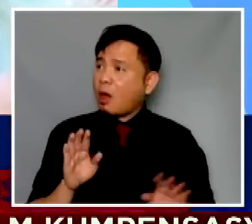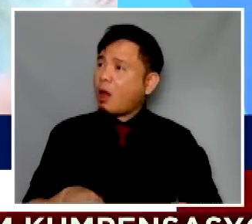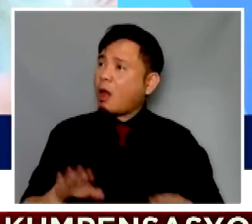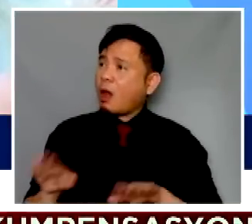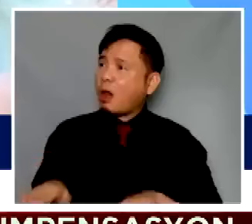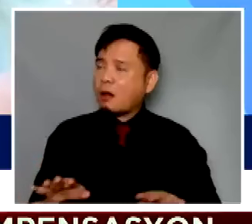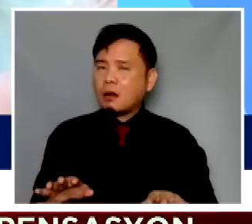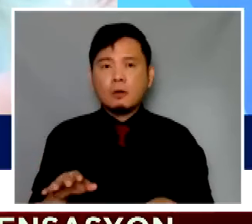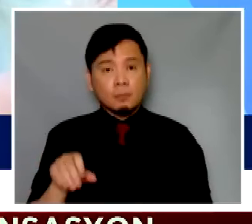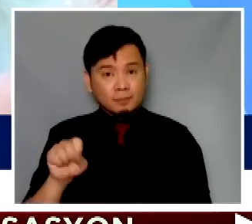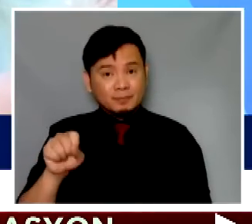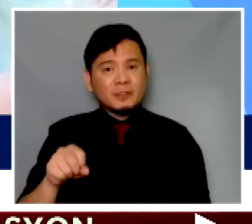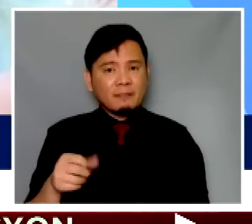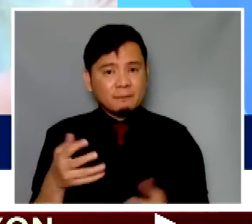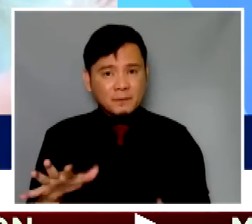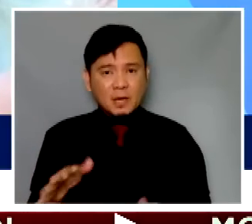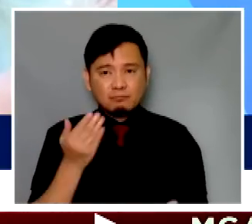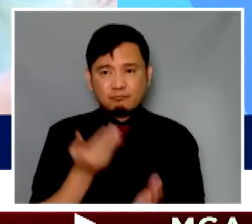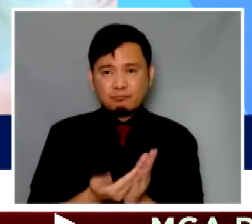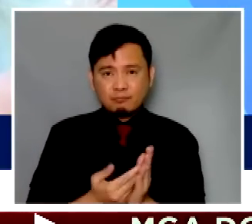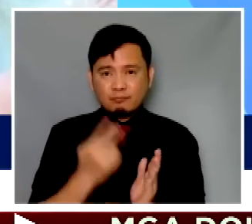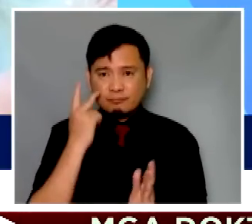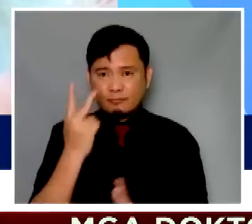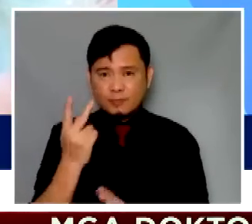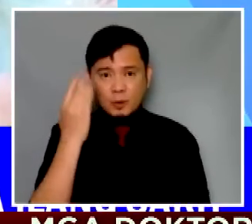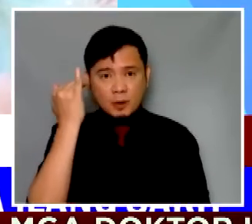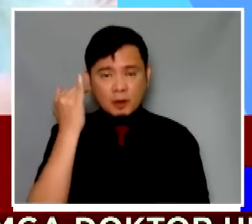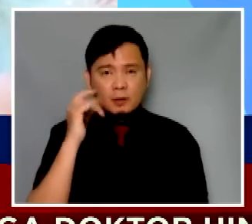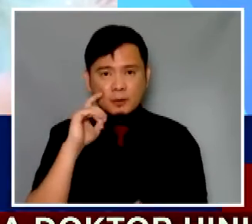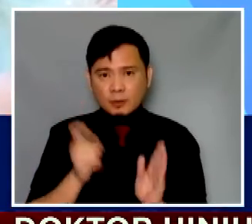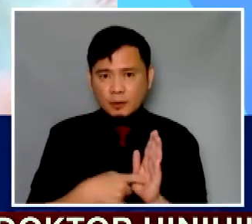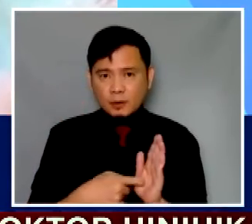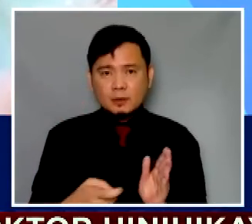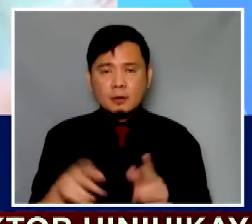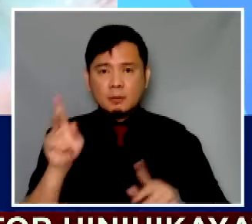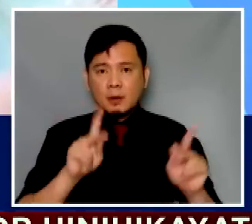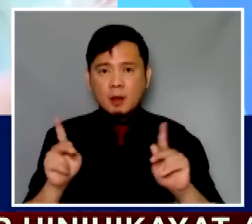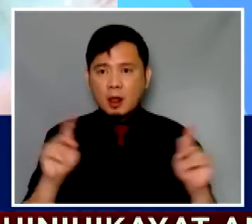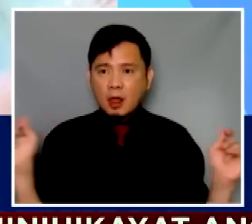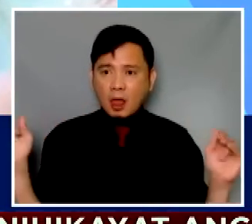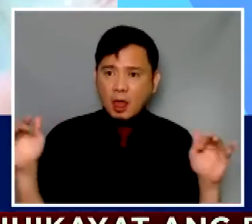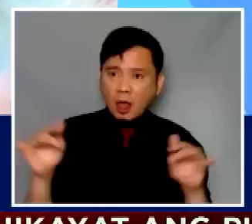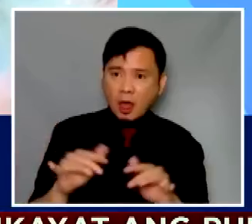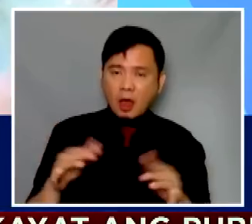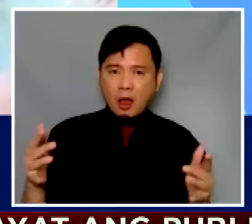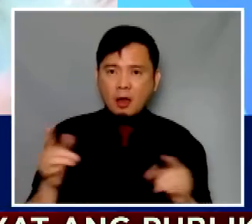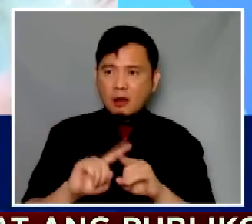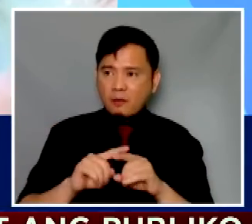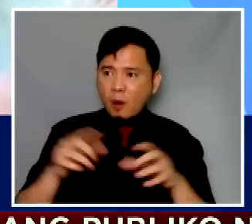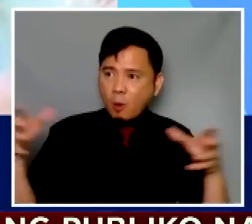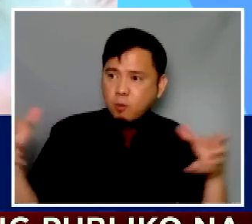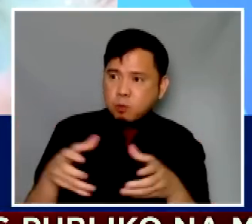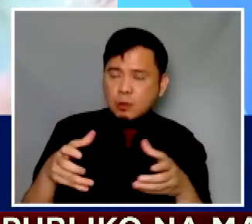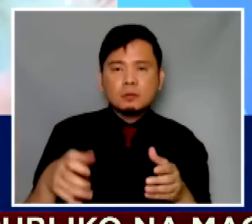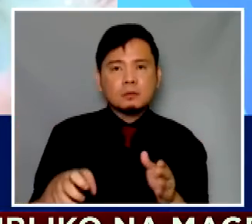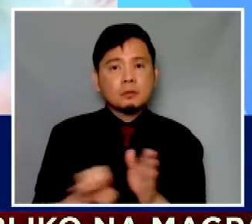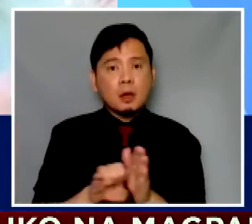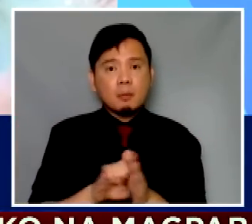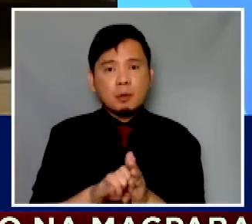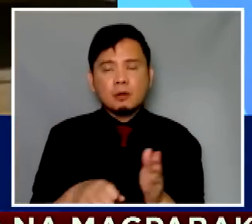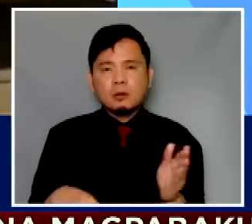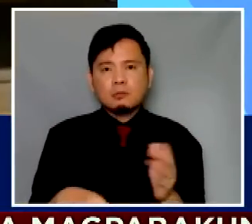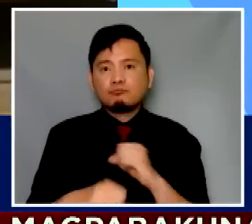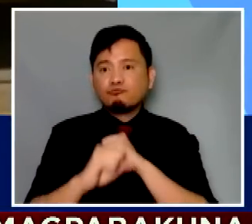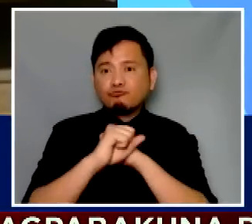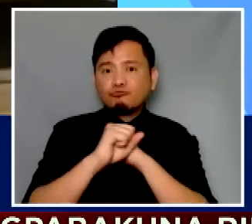Because of one, there are a lot of these super spreader event like the election campaign. No? Mm-hmm.